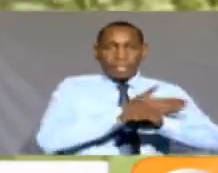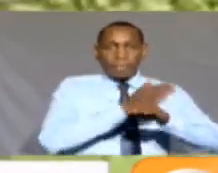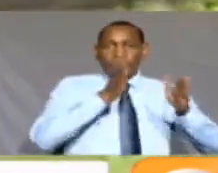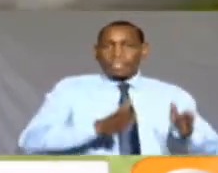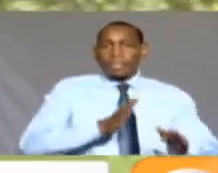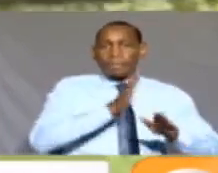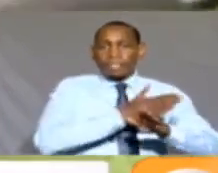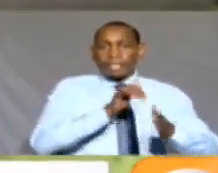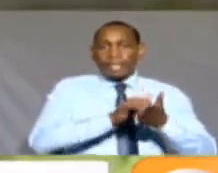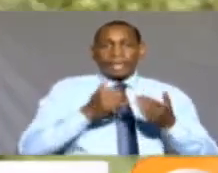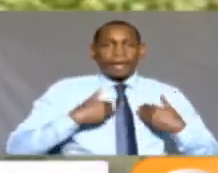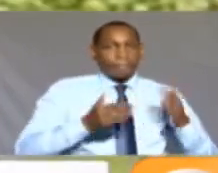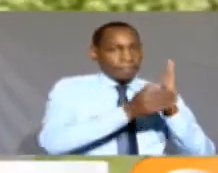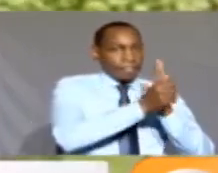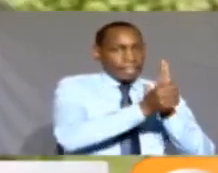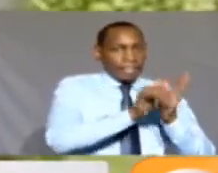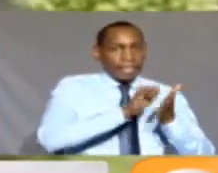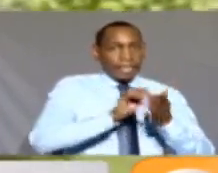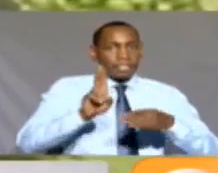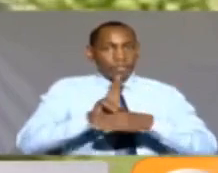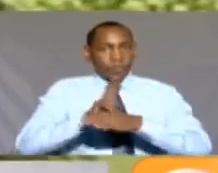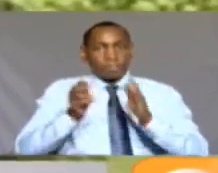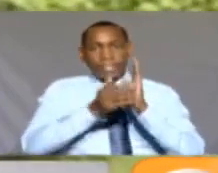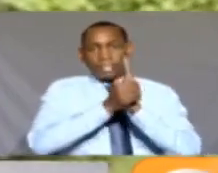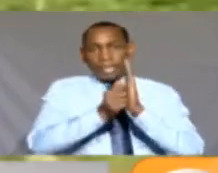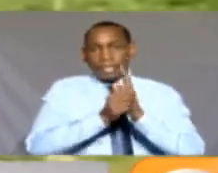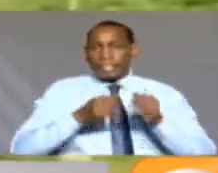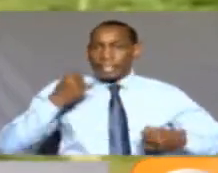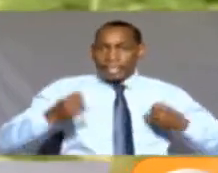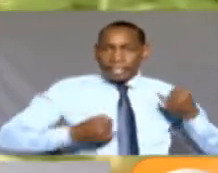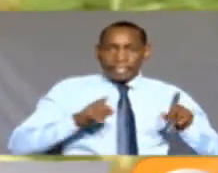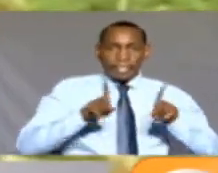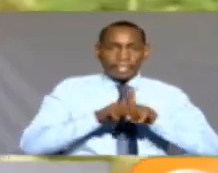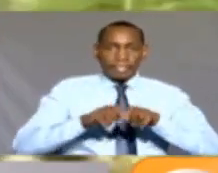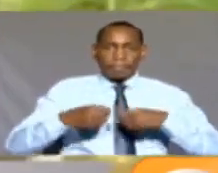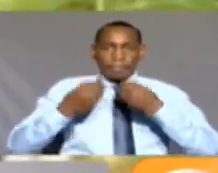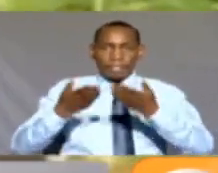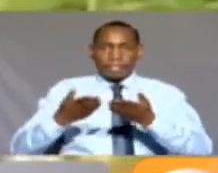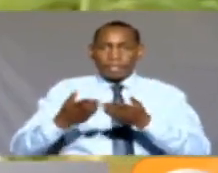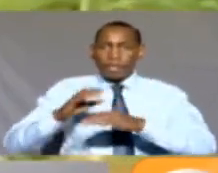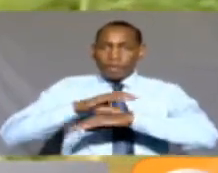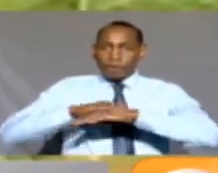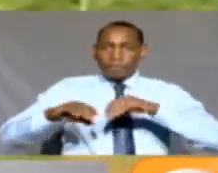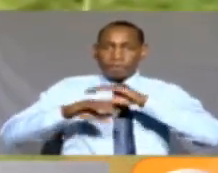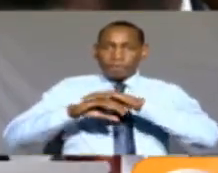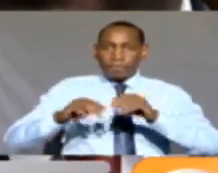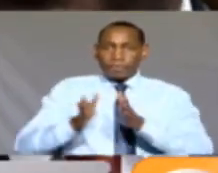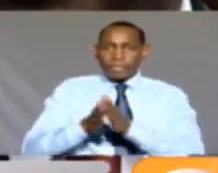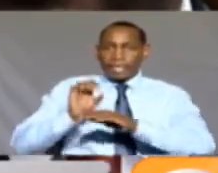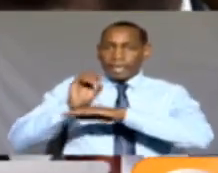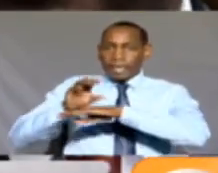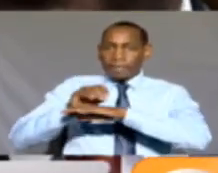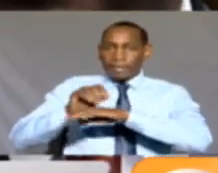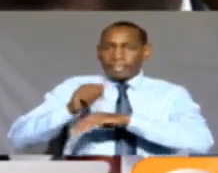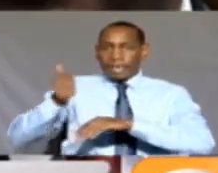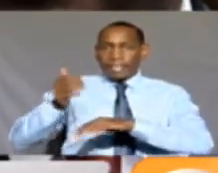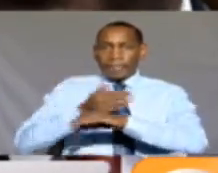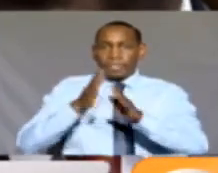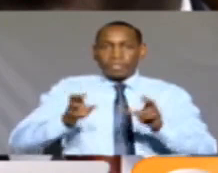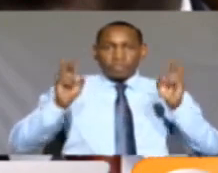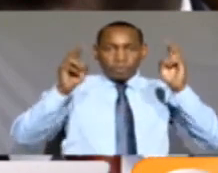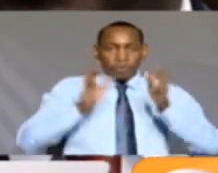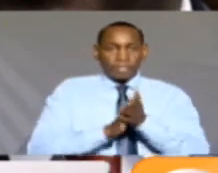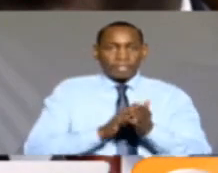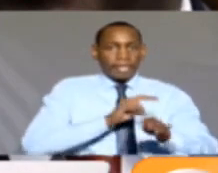kama mwanamuziki mwenye kipaji ambaye alitumia talanta yake kutumbuiza na pia kuwapa nasaha wanamuziki chipukizi. Anasema